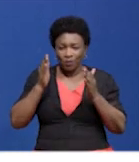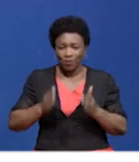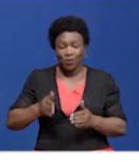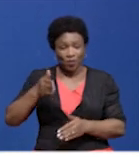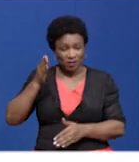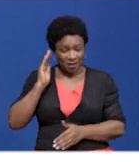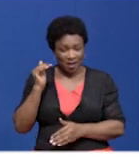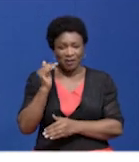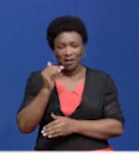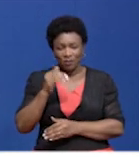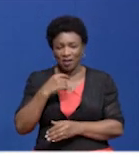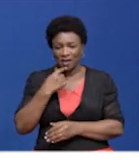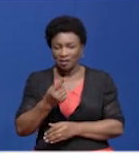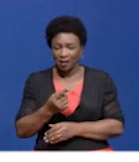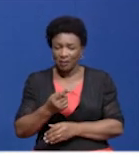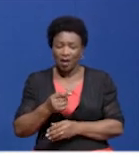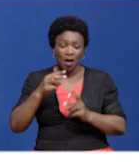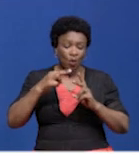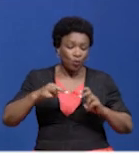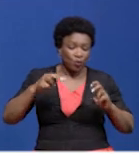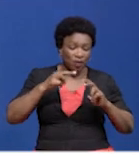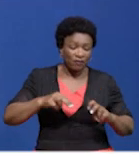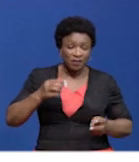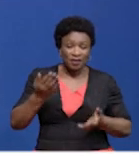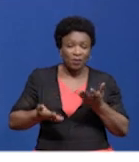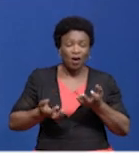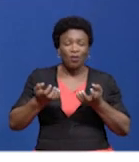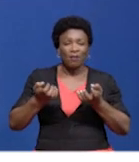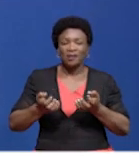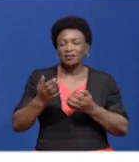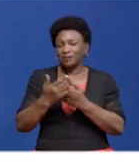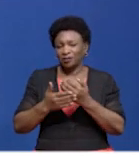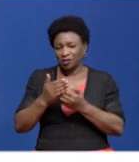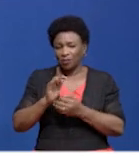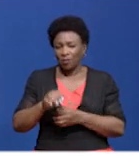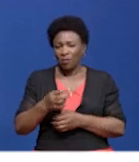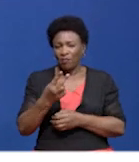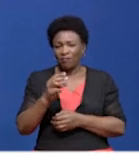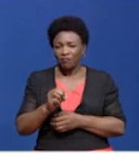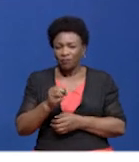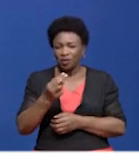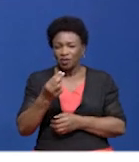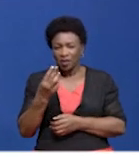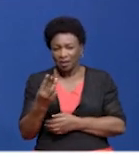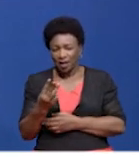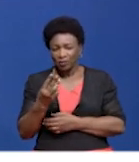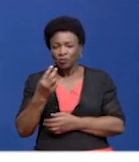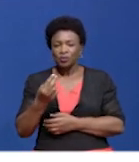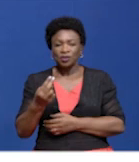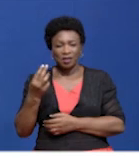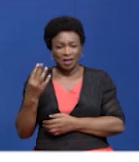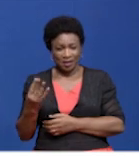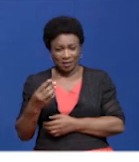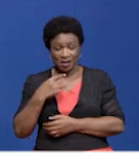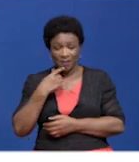janu anw waut wa kwang um nini k mwaka 2022